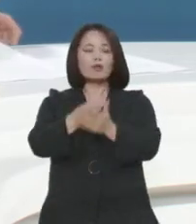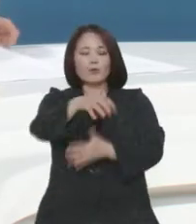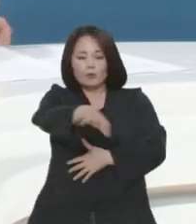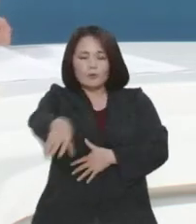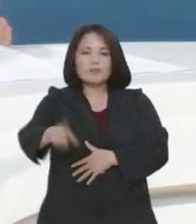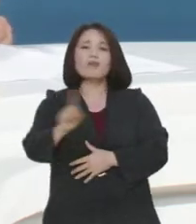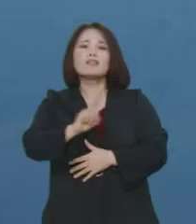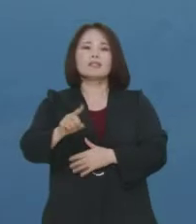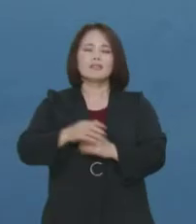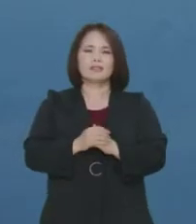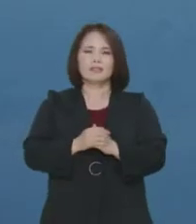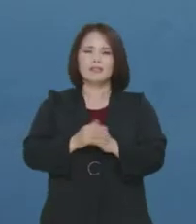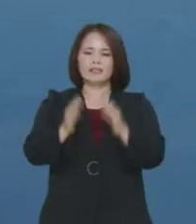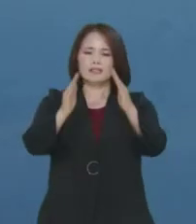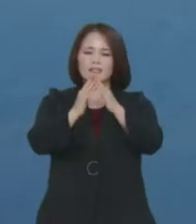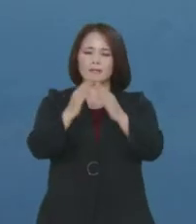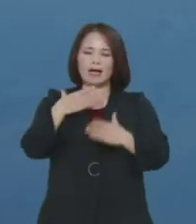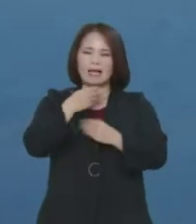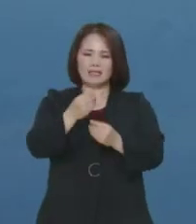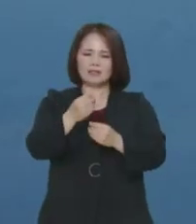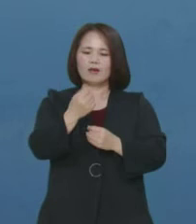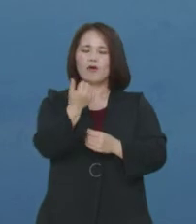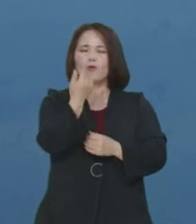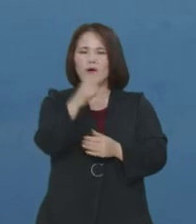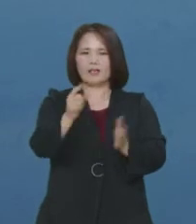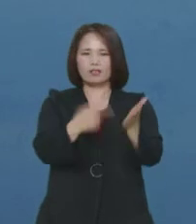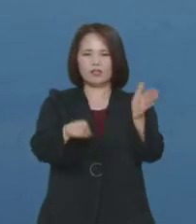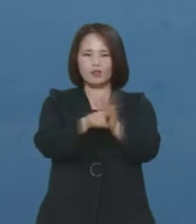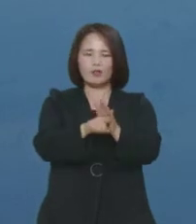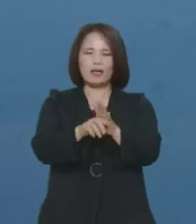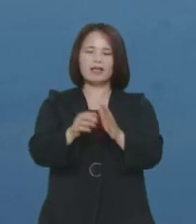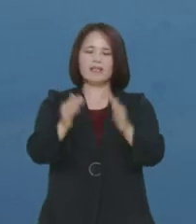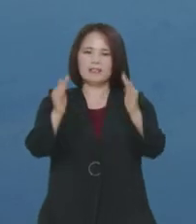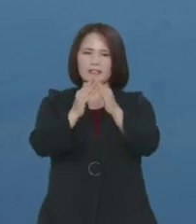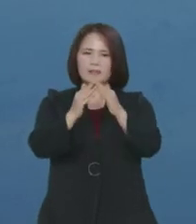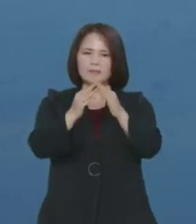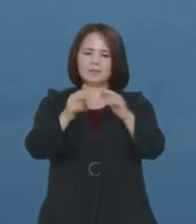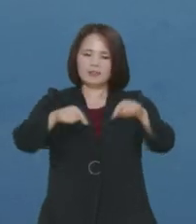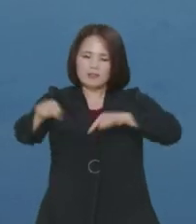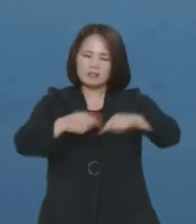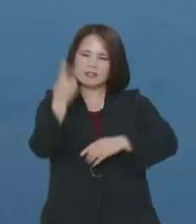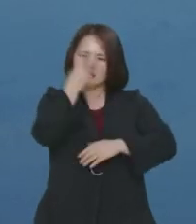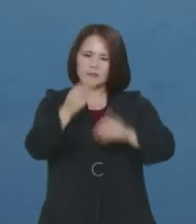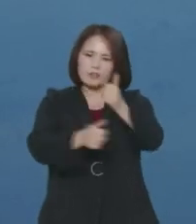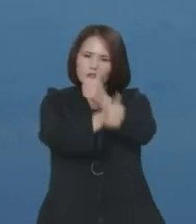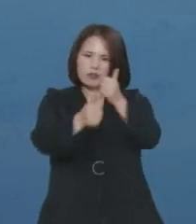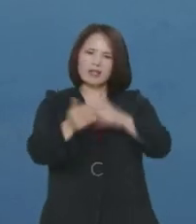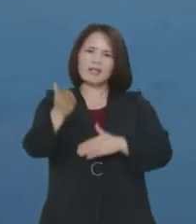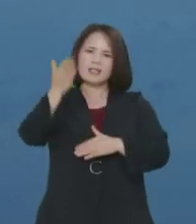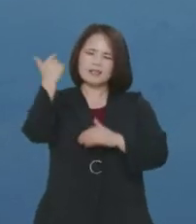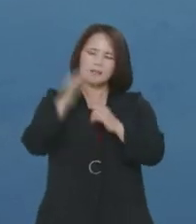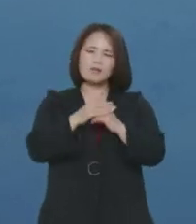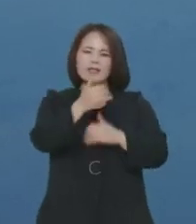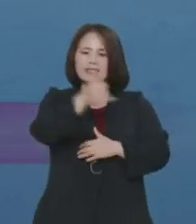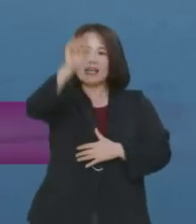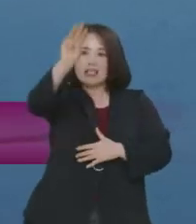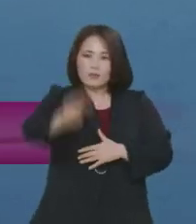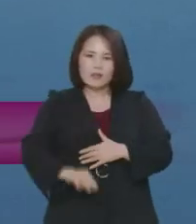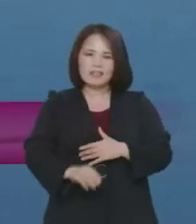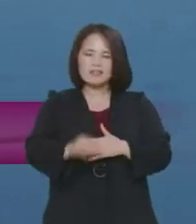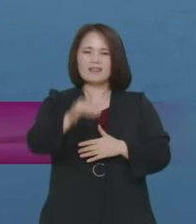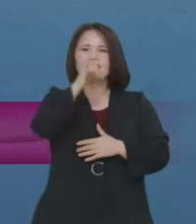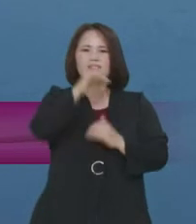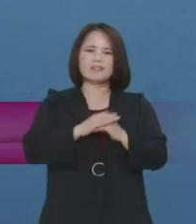4 집값 안정화 대책을 마련을 위한 주거 정적 힘 위원회가 지난 20일 3종 전구 총선에서 열렸습니다